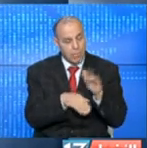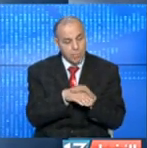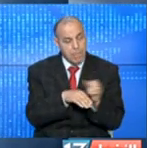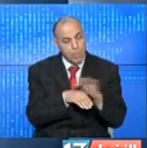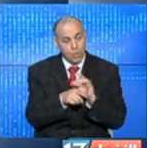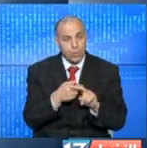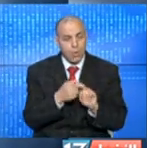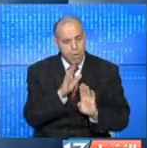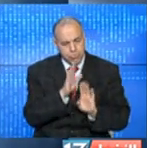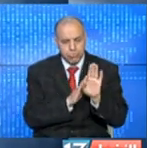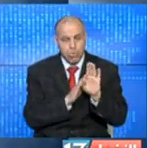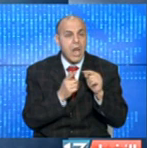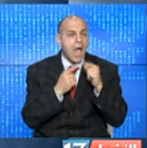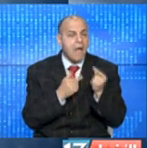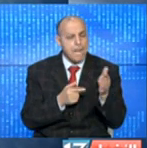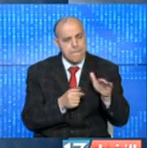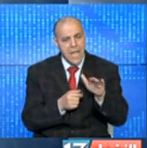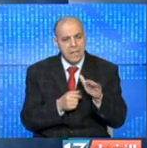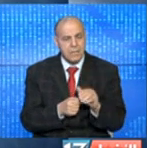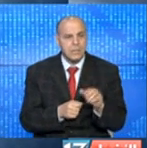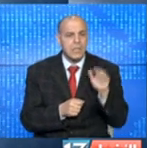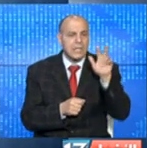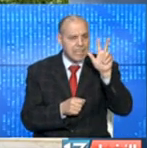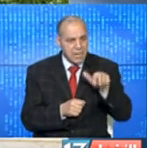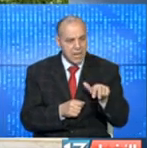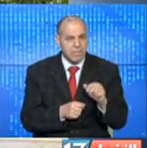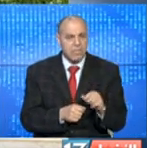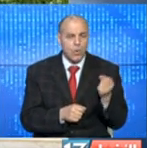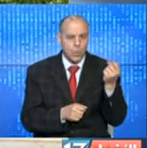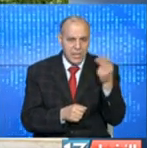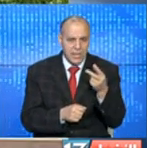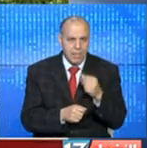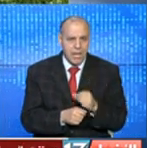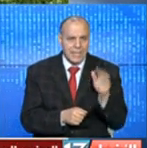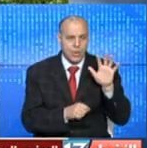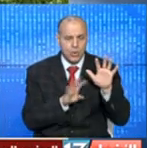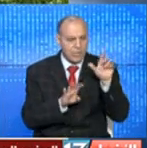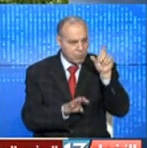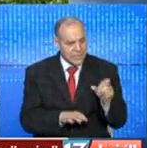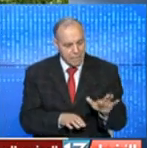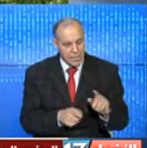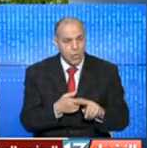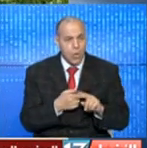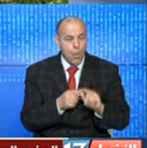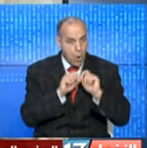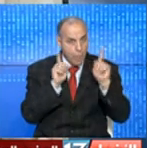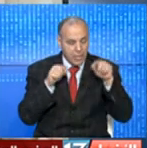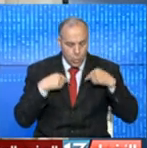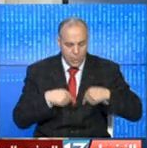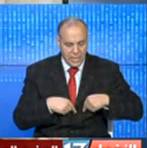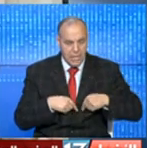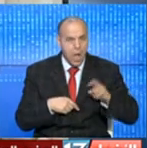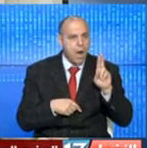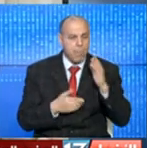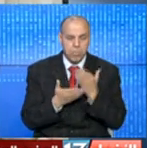لترتفع بذلك حالات الوفاه الى ثلاثه الاف وثلاثمائه وتسعه وخمسين حاله واوضحت الوزاره في